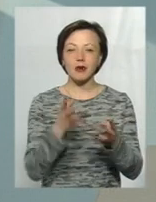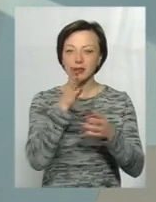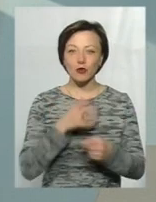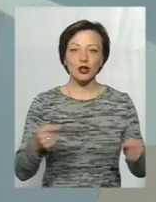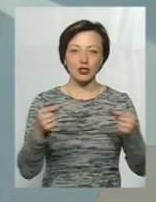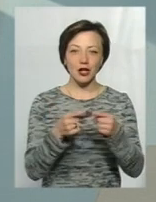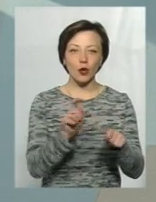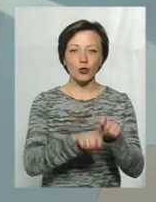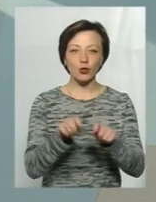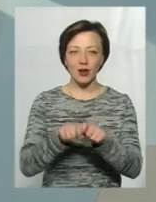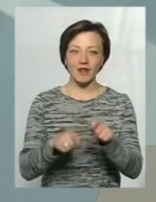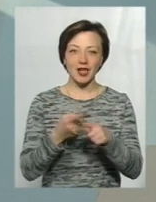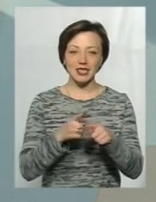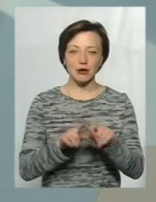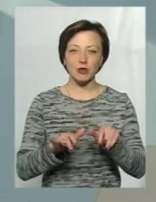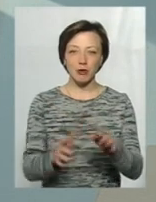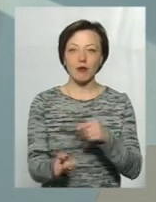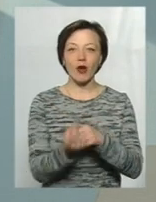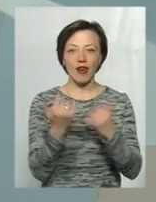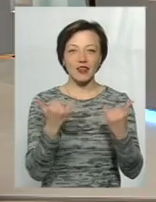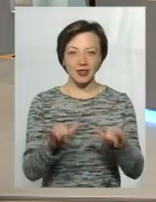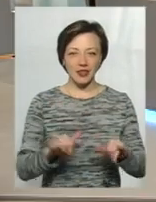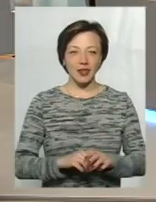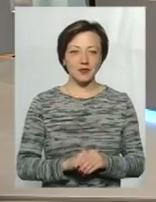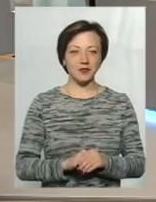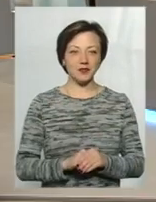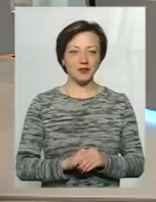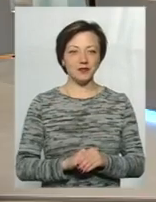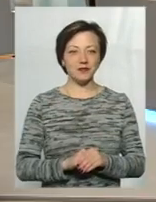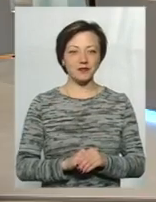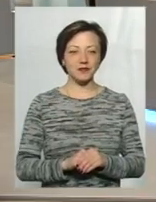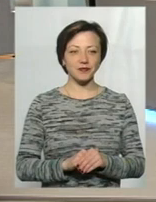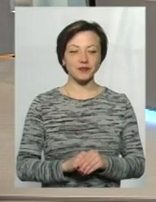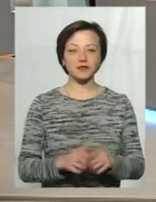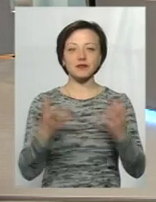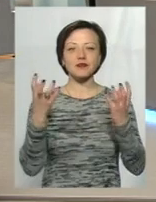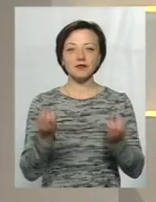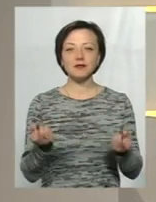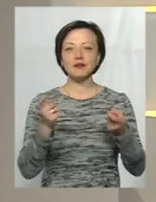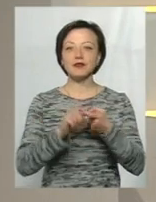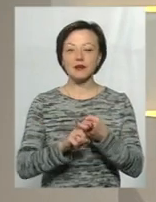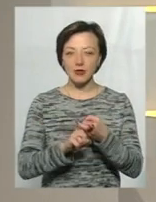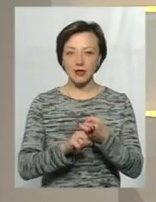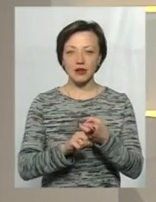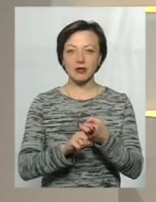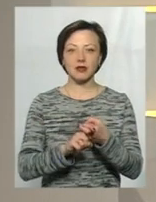своєчасно контролювати цей процес появи дива, скажімо так. Да. Ще в зв'язку з тим, що